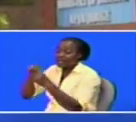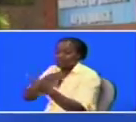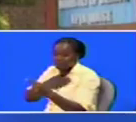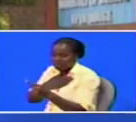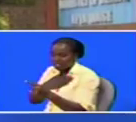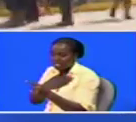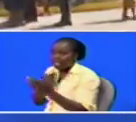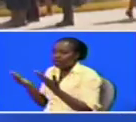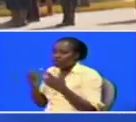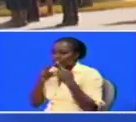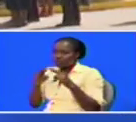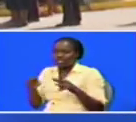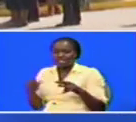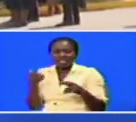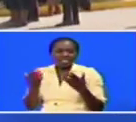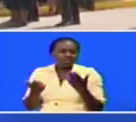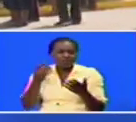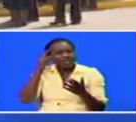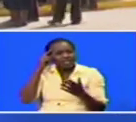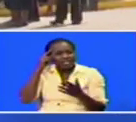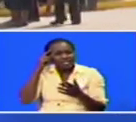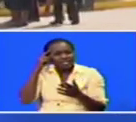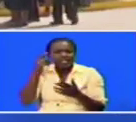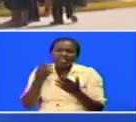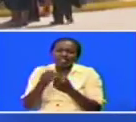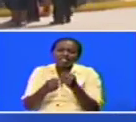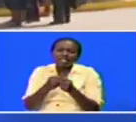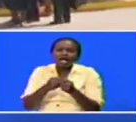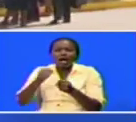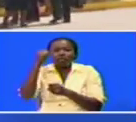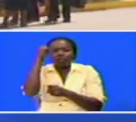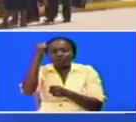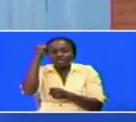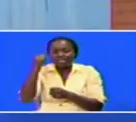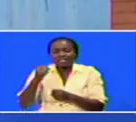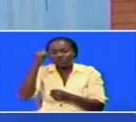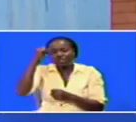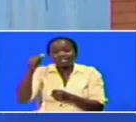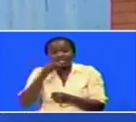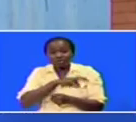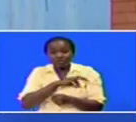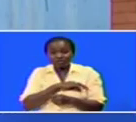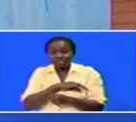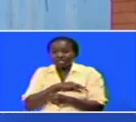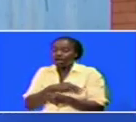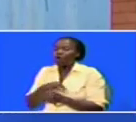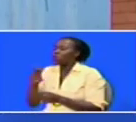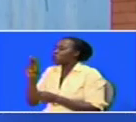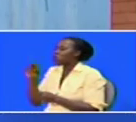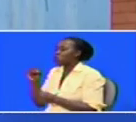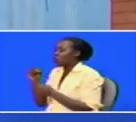ya afya. Kuna wengine labda wanaweza kuona ni mwaka wa siasa, kwa hivyo kuna wengine ambao huenda wakafaidi. Mashirima,